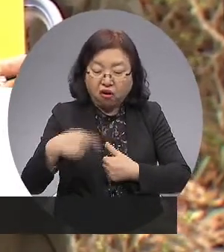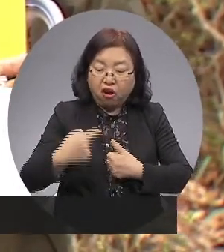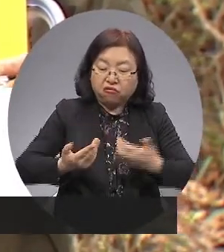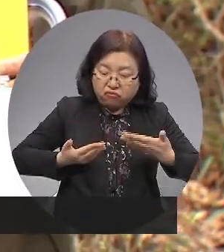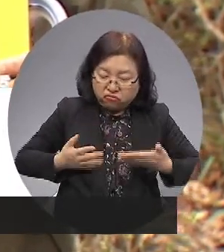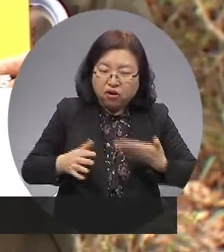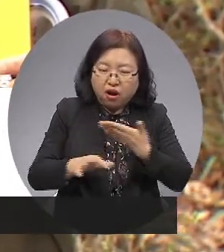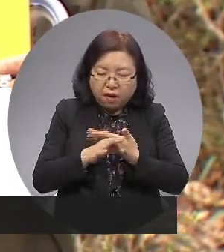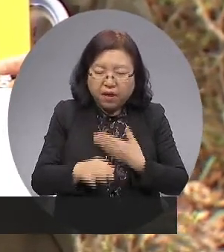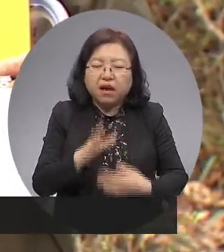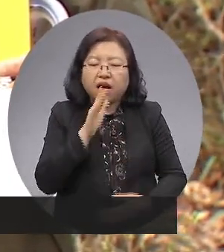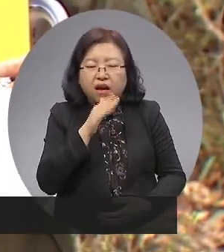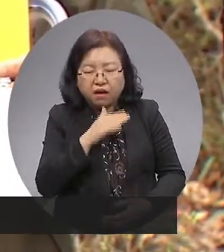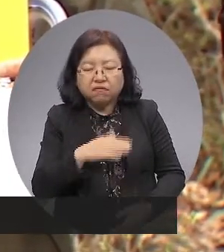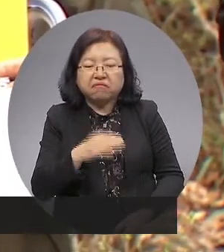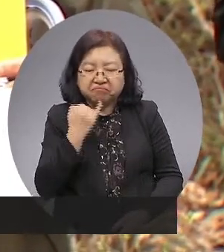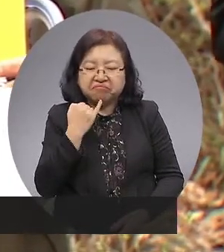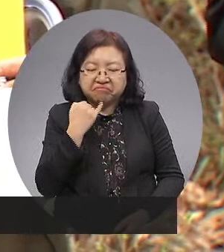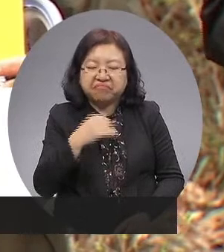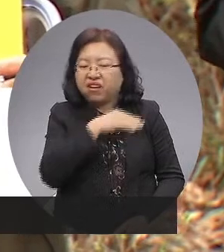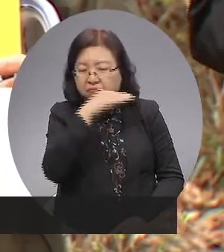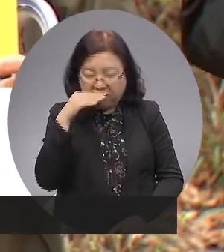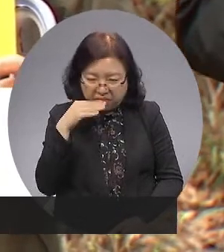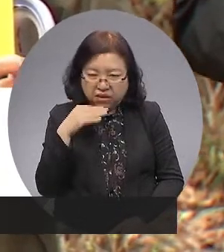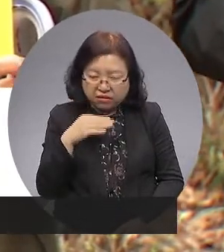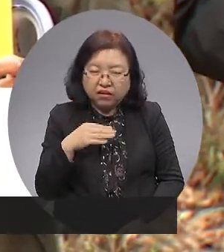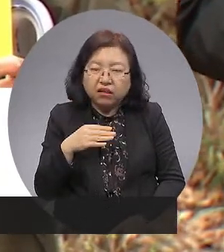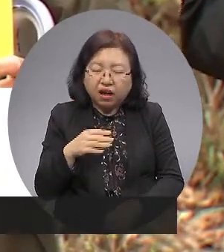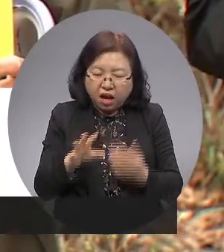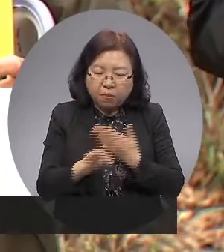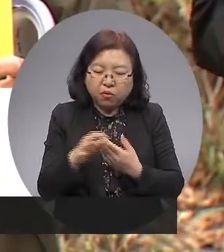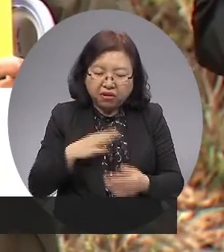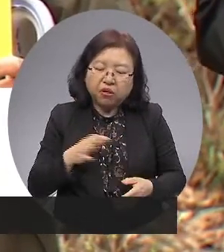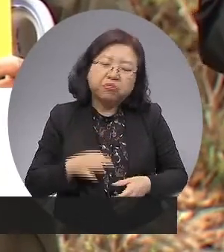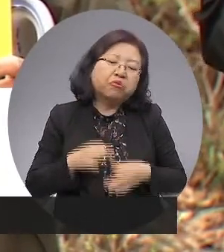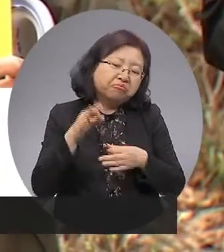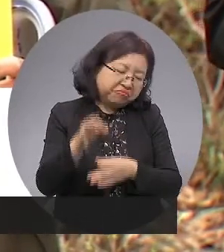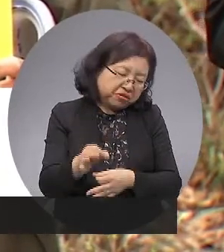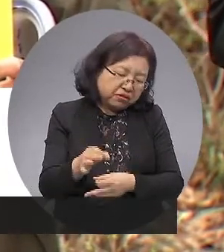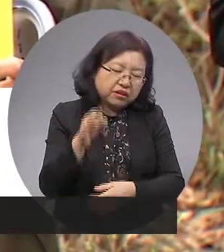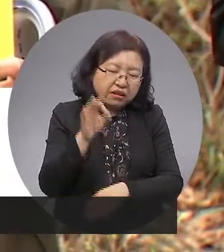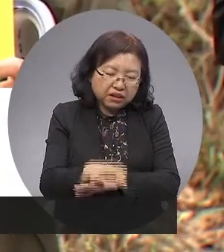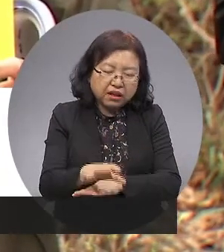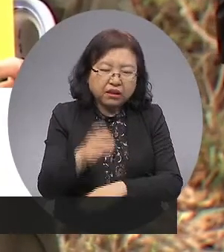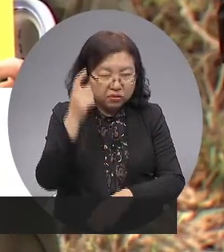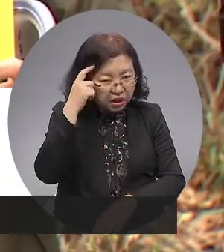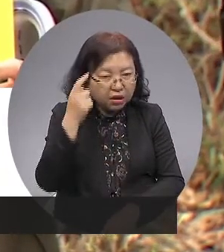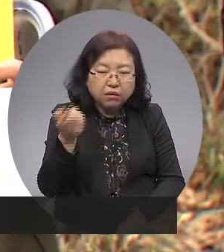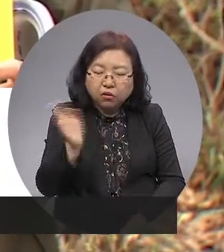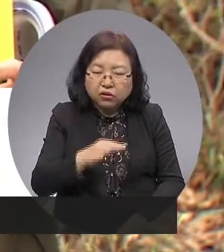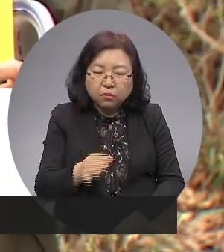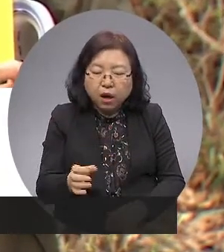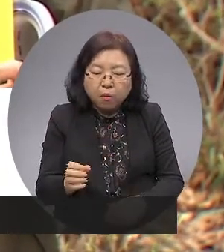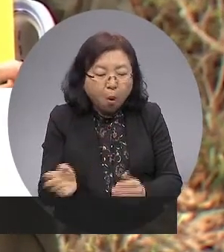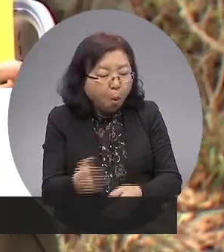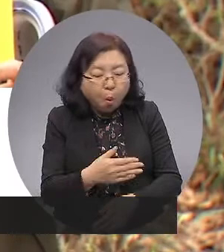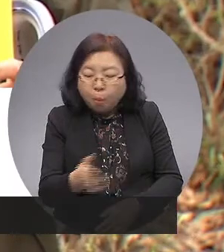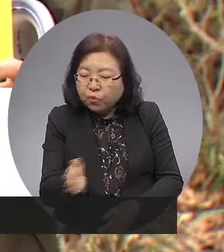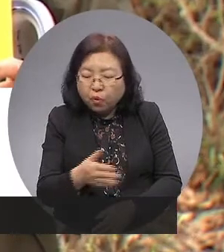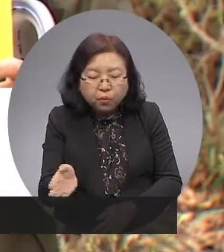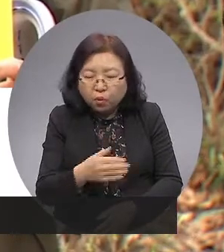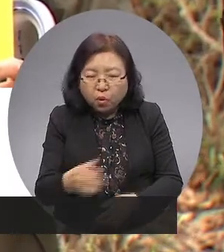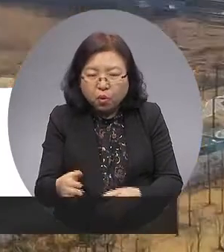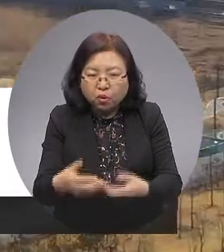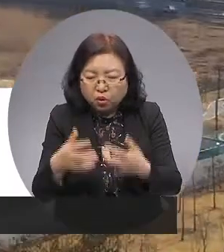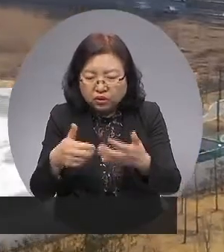이게 진짜 공정한 거래구나, 우리가 이 금액에 사야 되겠구나라고 판단이 될 텐데 그 근거 자료 자체 제공을 안 하고